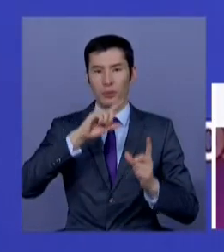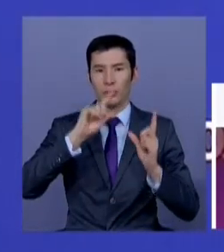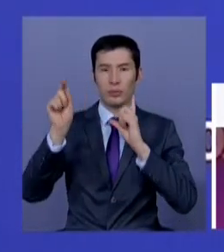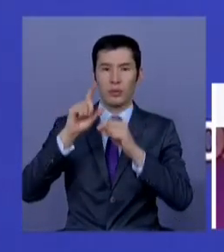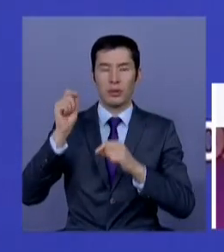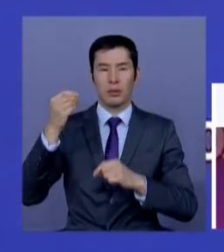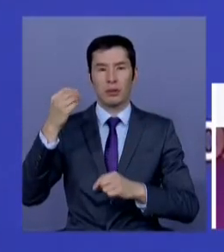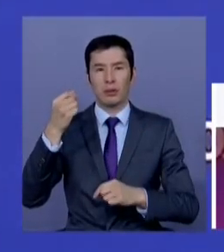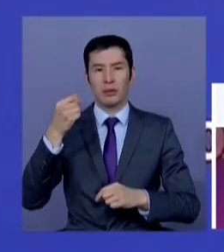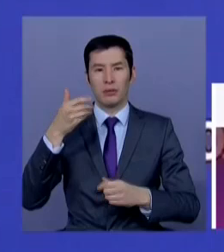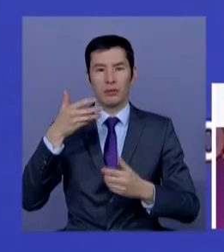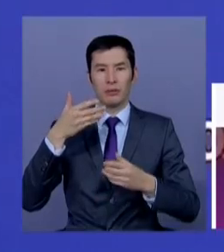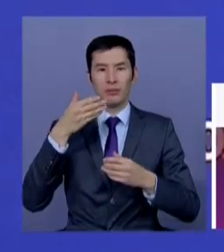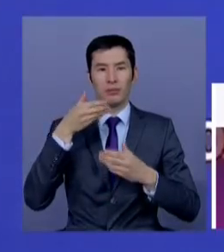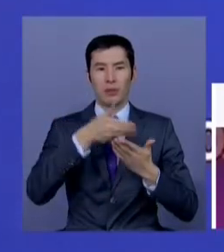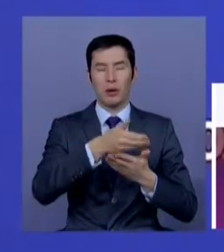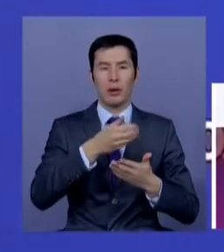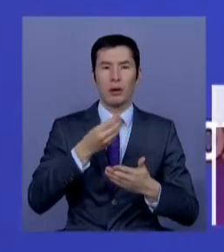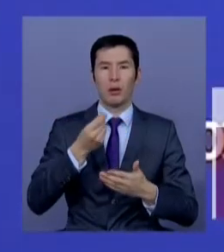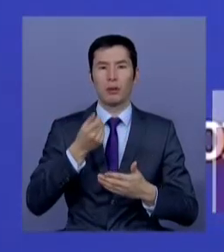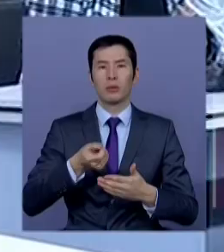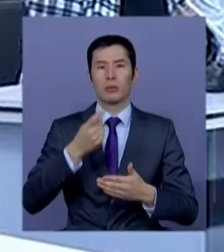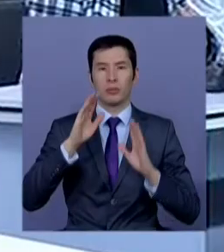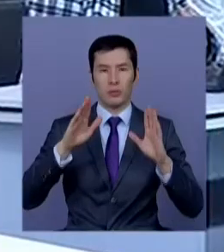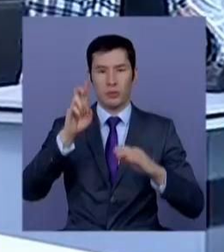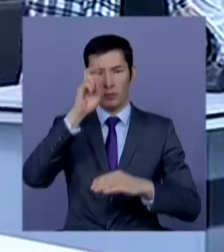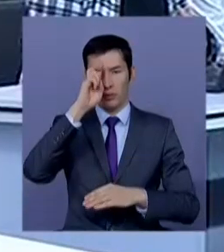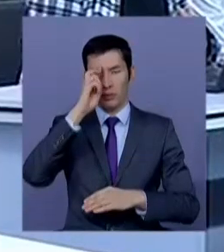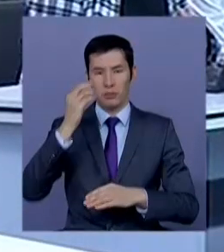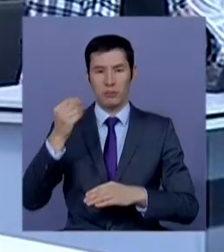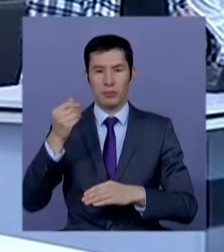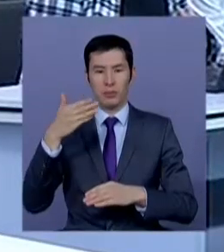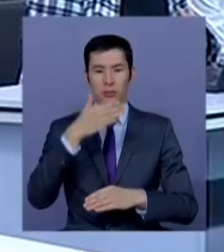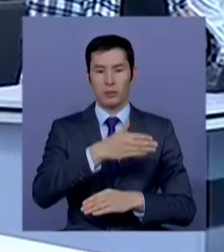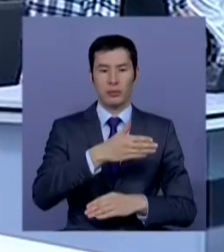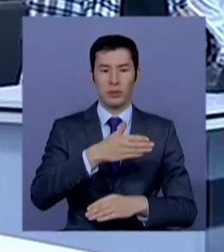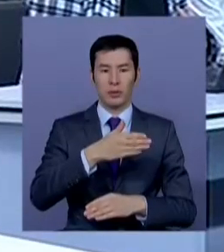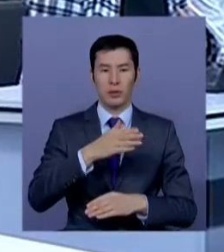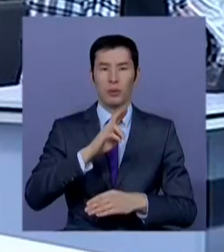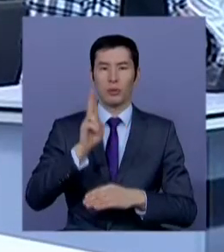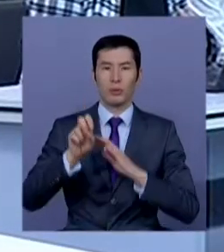инвестор, қайдағы инвестор? Метро бюджет қаражатынан ғана салынып жатыр. Ол жақтан кім кетпекші?